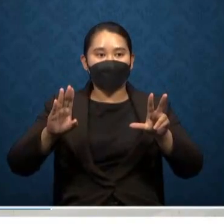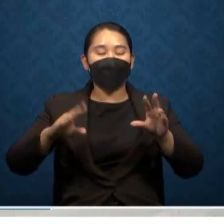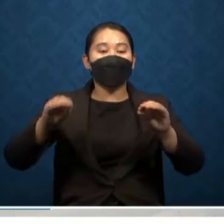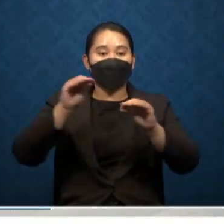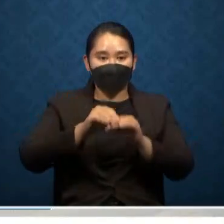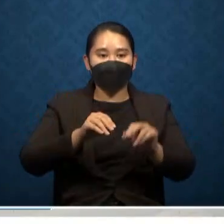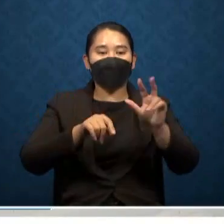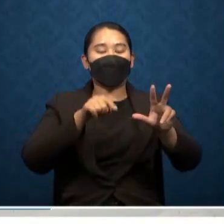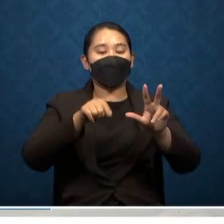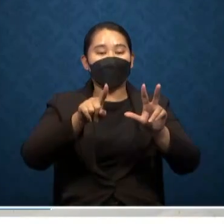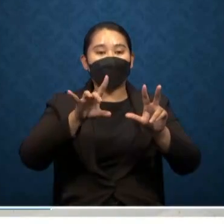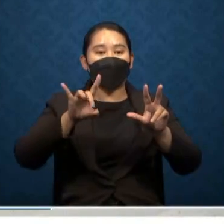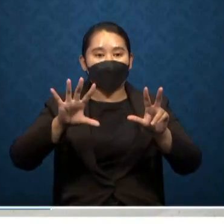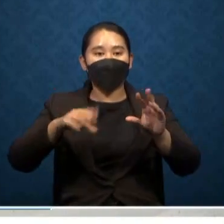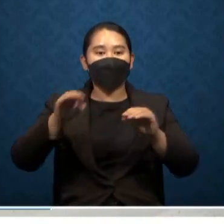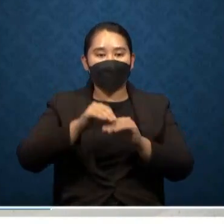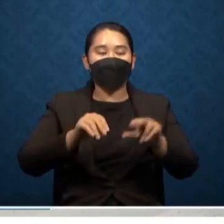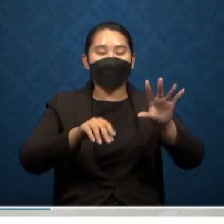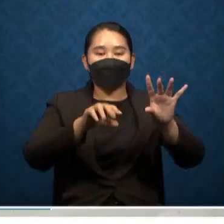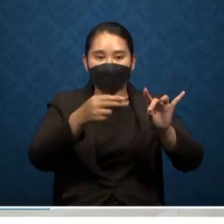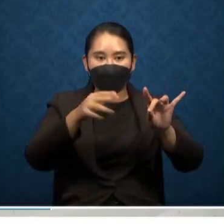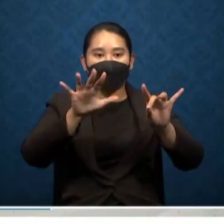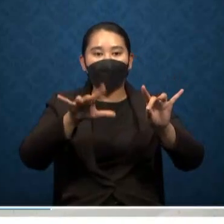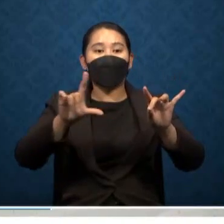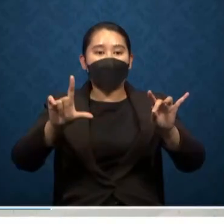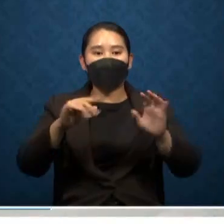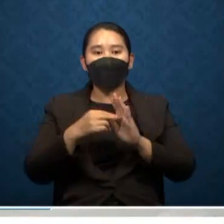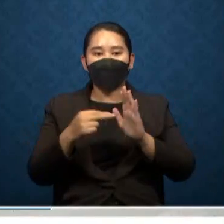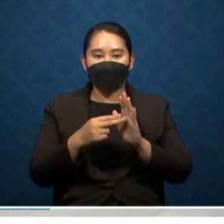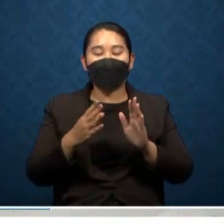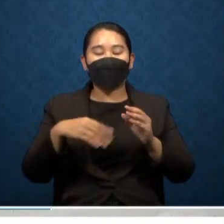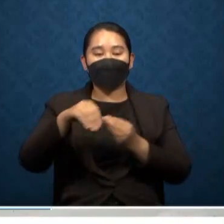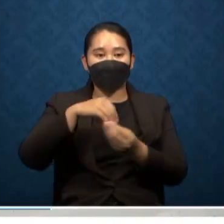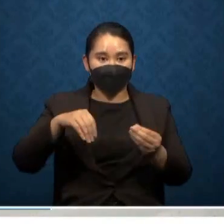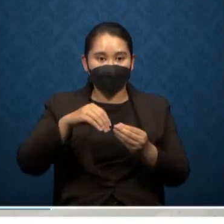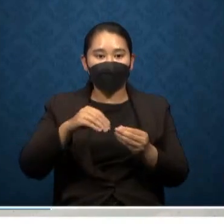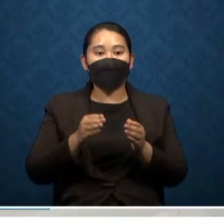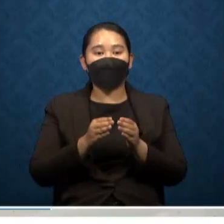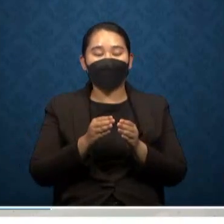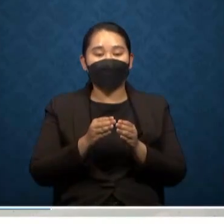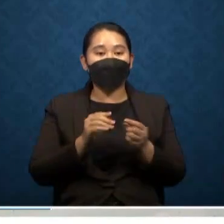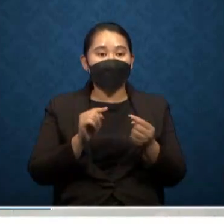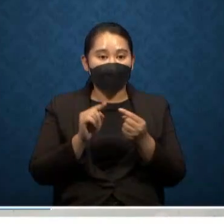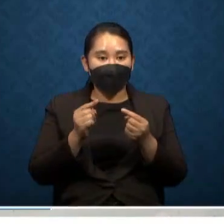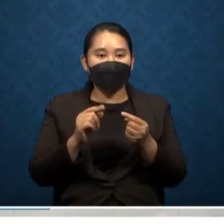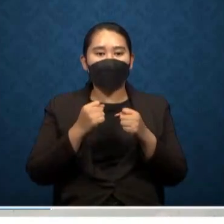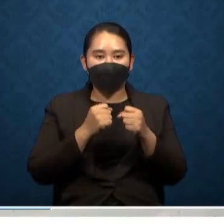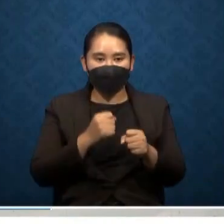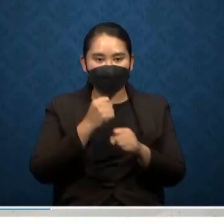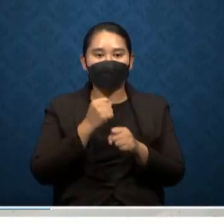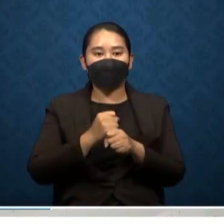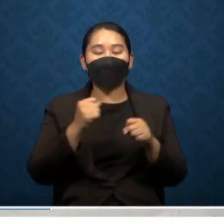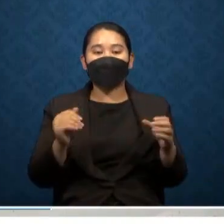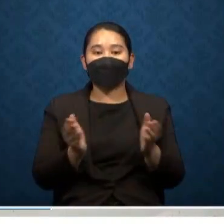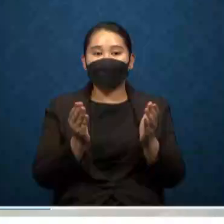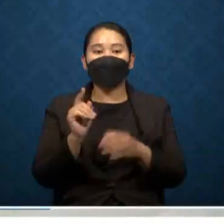3.185 ก็เพิ่มมา 85,000 ล้านบาทนะครับก็เป็นลักษณะในการขยายตัวแต่สิ่งที่เราพยายามที่จะส่งสัญญาณไปก็